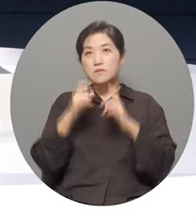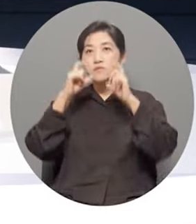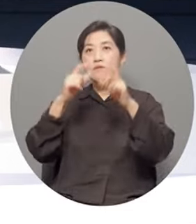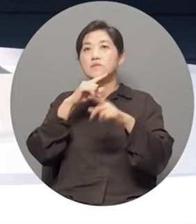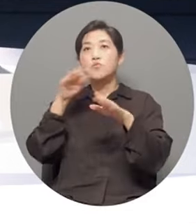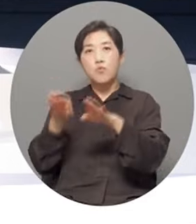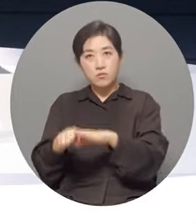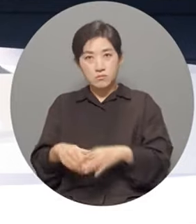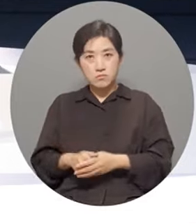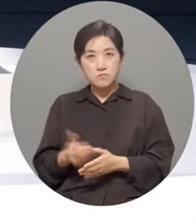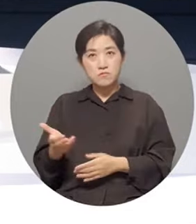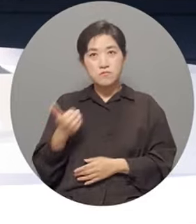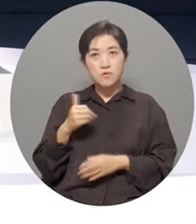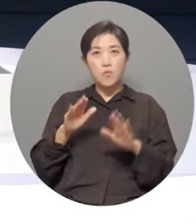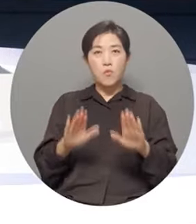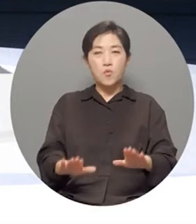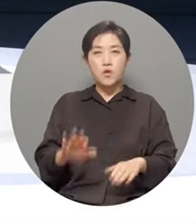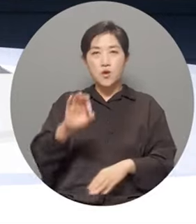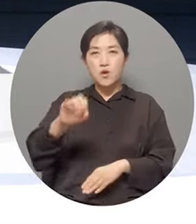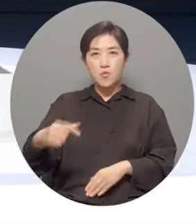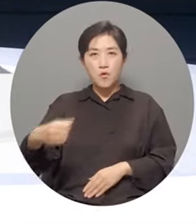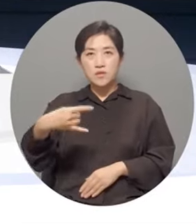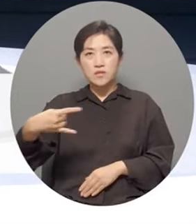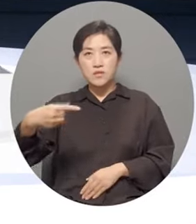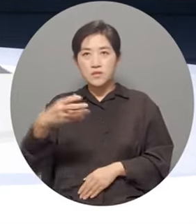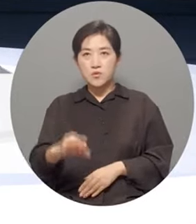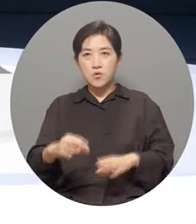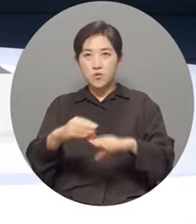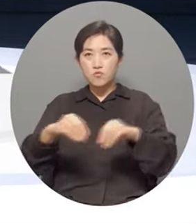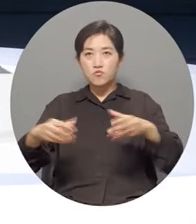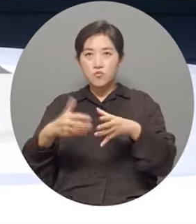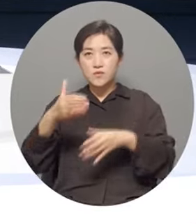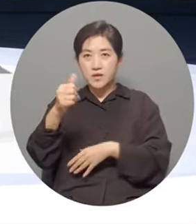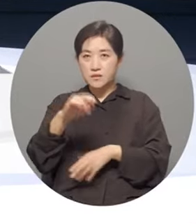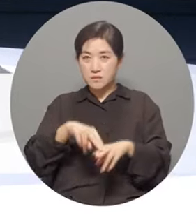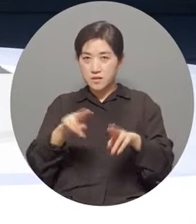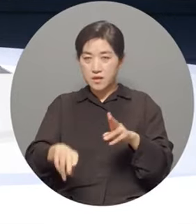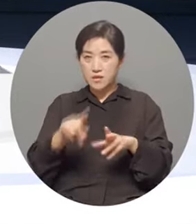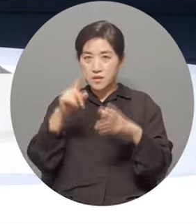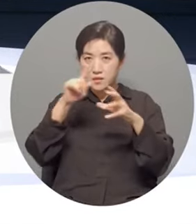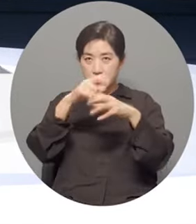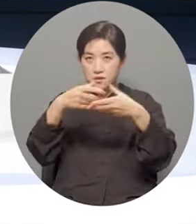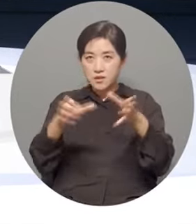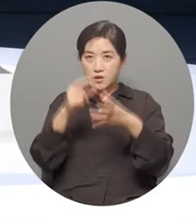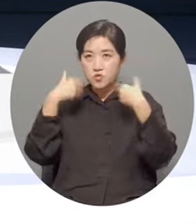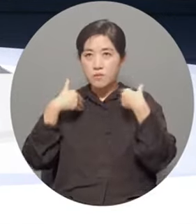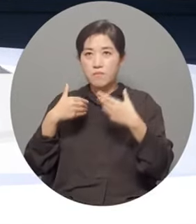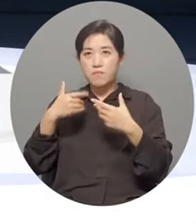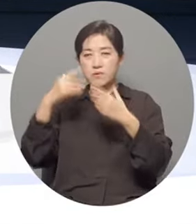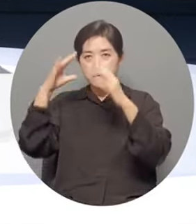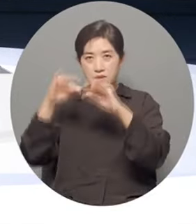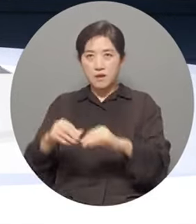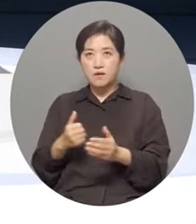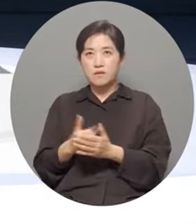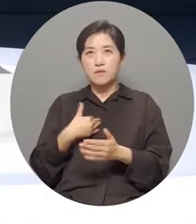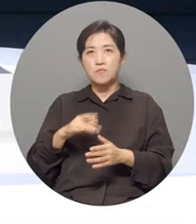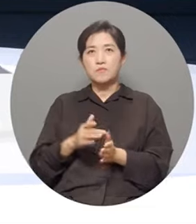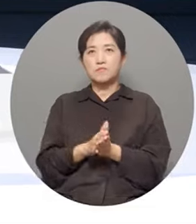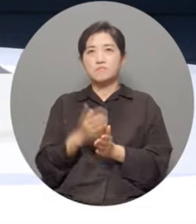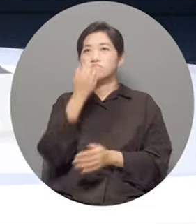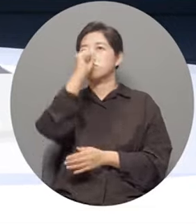일요일인데 그에 앞서서 오늘 원일용 전 국토부 장관이 당과 정부는 한 뜻이라며 먼저 출마를